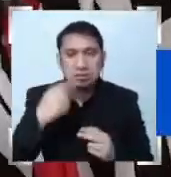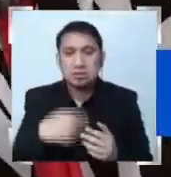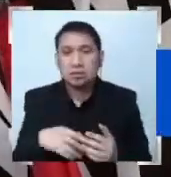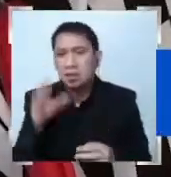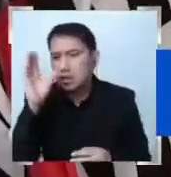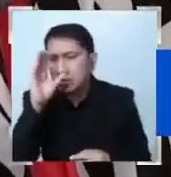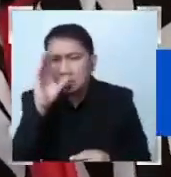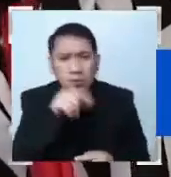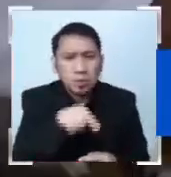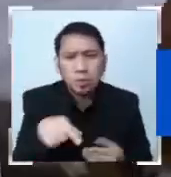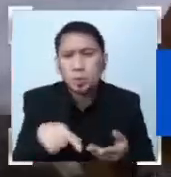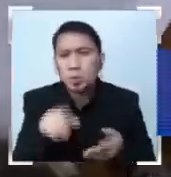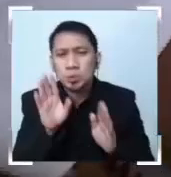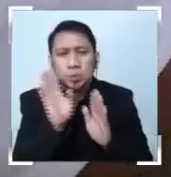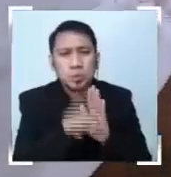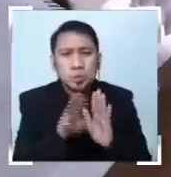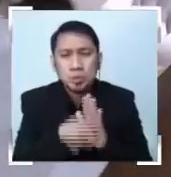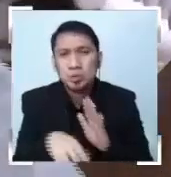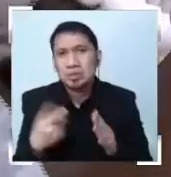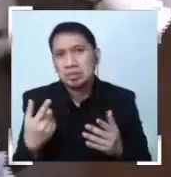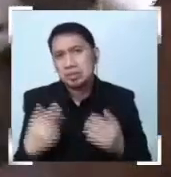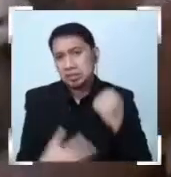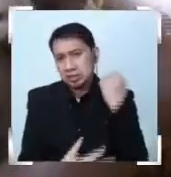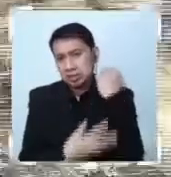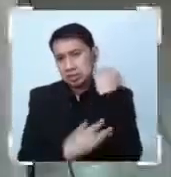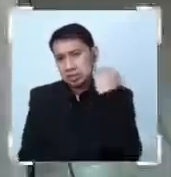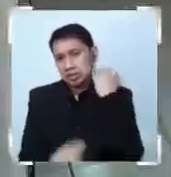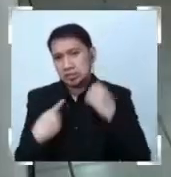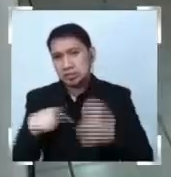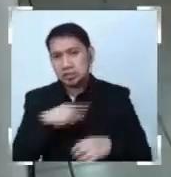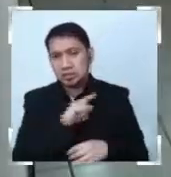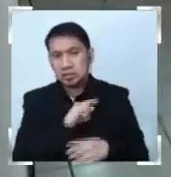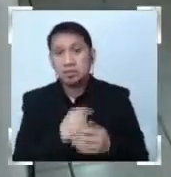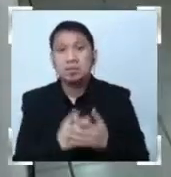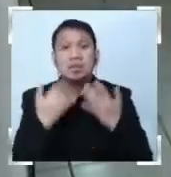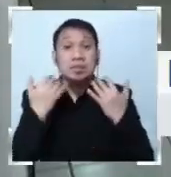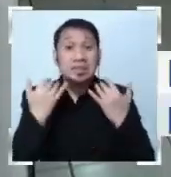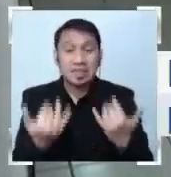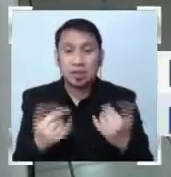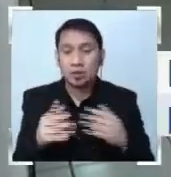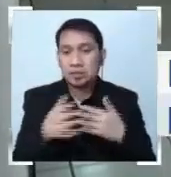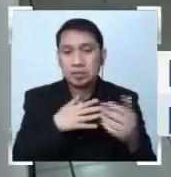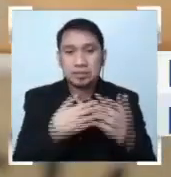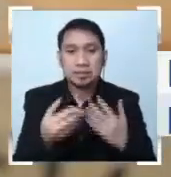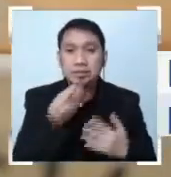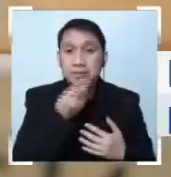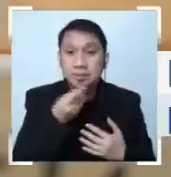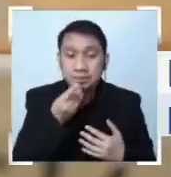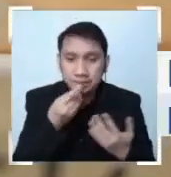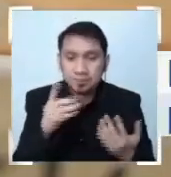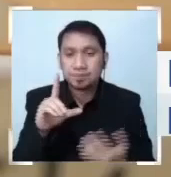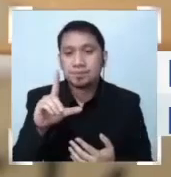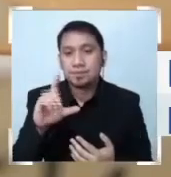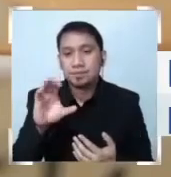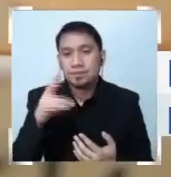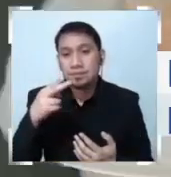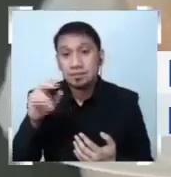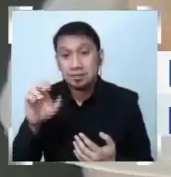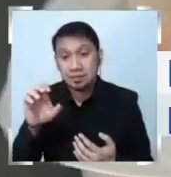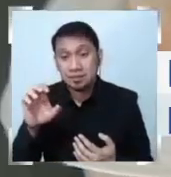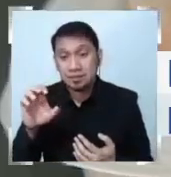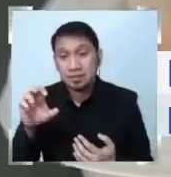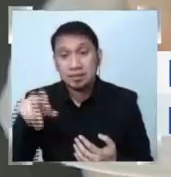amin. Mahirap lang kami. Dahil sa egg price hike, pati panghimagas gaya ng leche flan na madalas pa naman ihain kapag